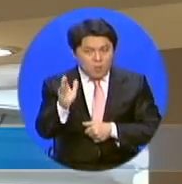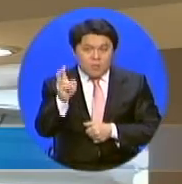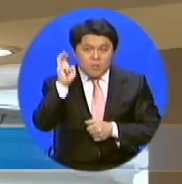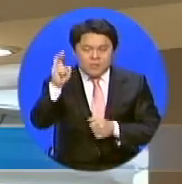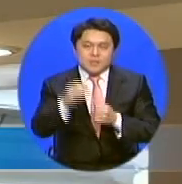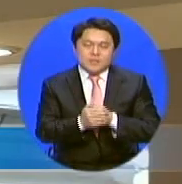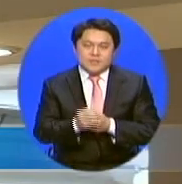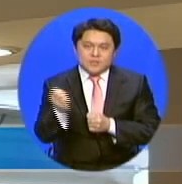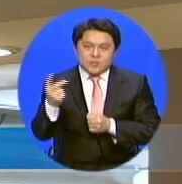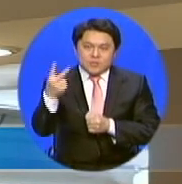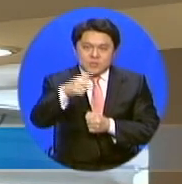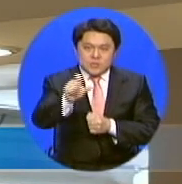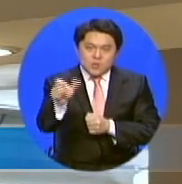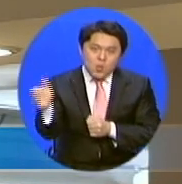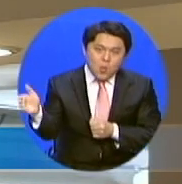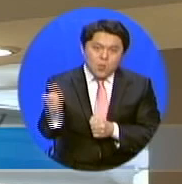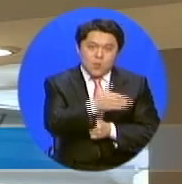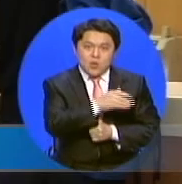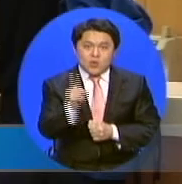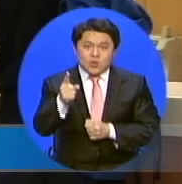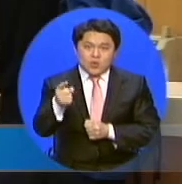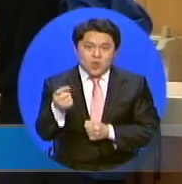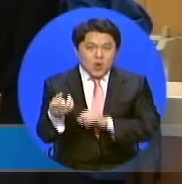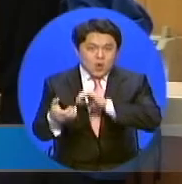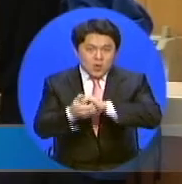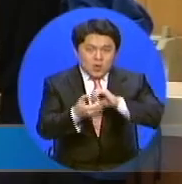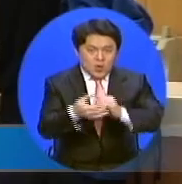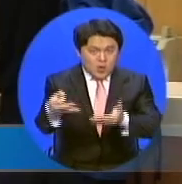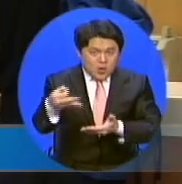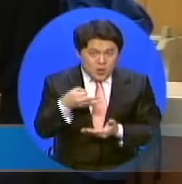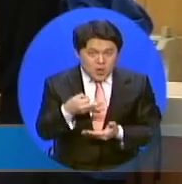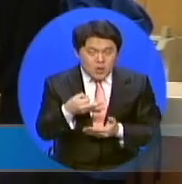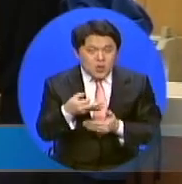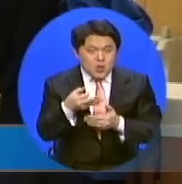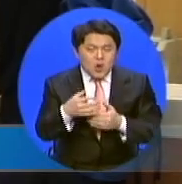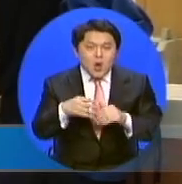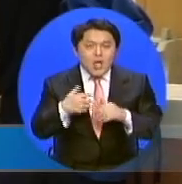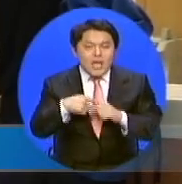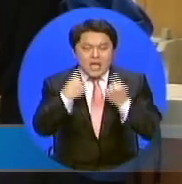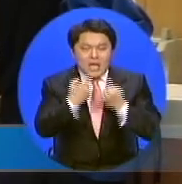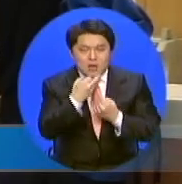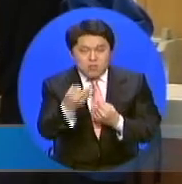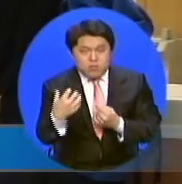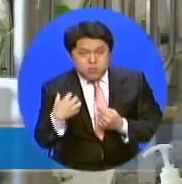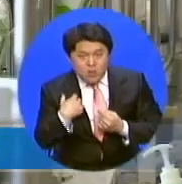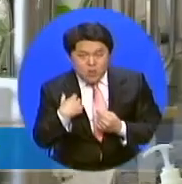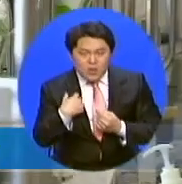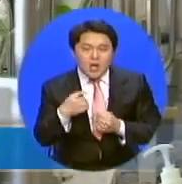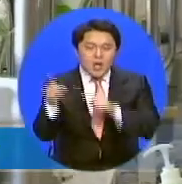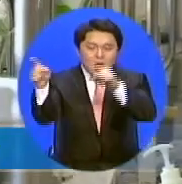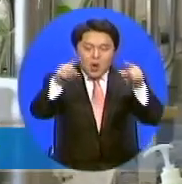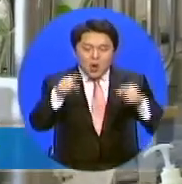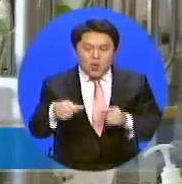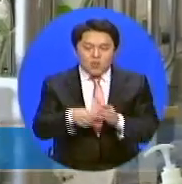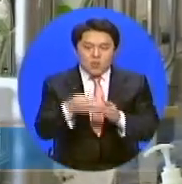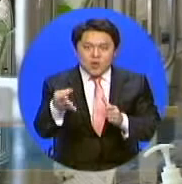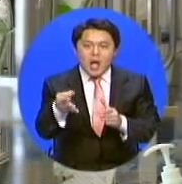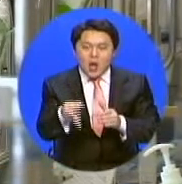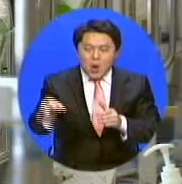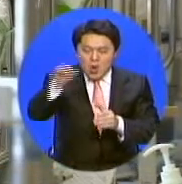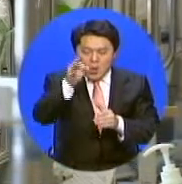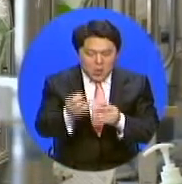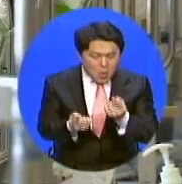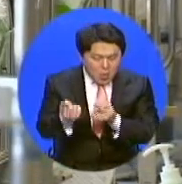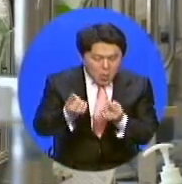또한 복지부는 2015년부터 고정 금액으로 정해진 본인 부담 상한액을 전국 소비자 물가지수 변동률을 적용해